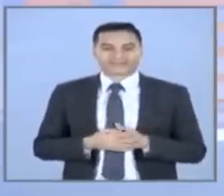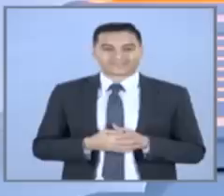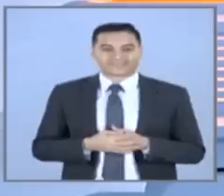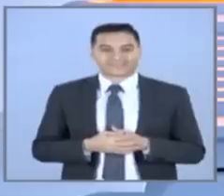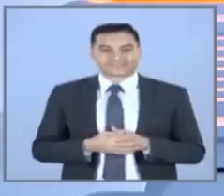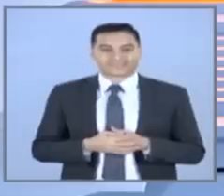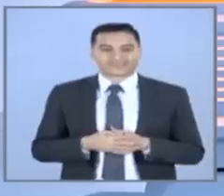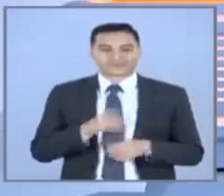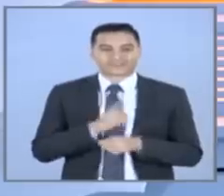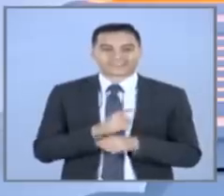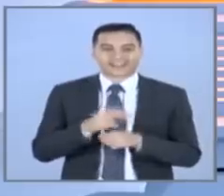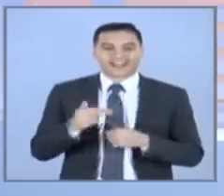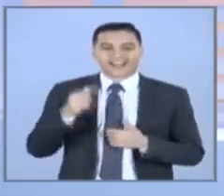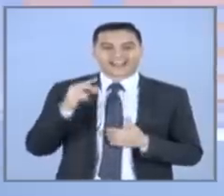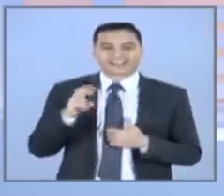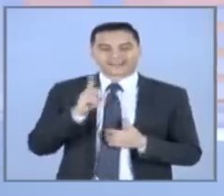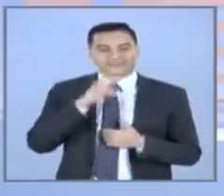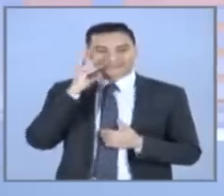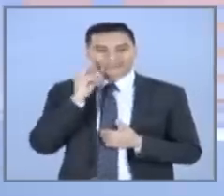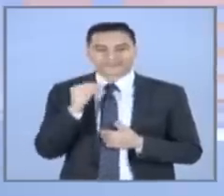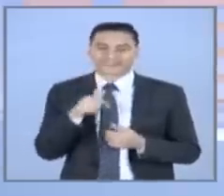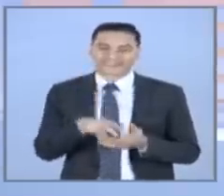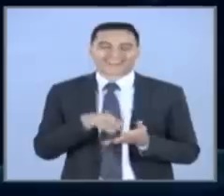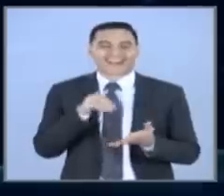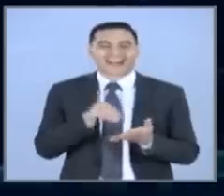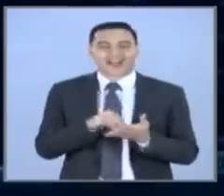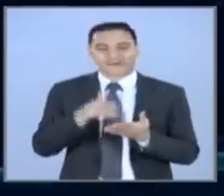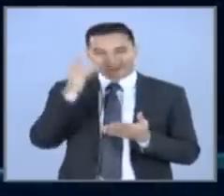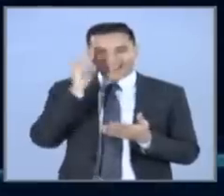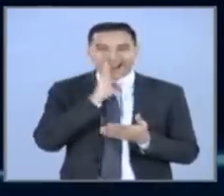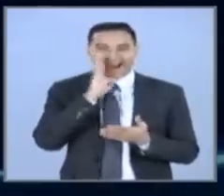مبسوطة. تمام. وأول فقرة يا فقرة العلم.